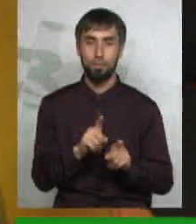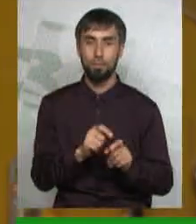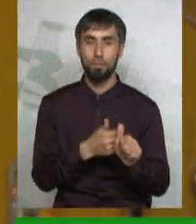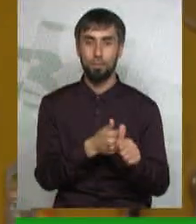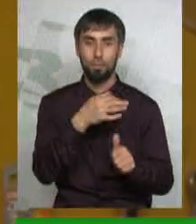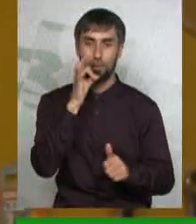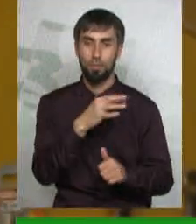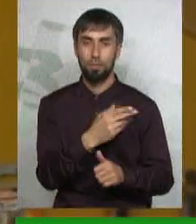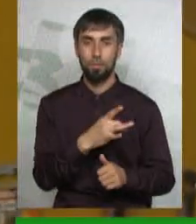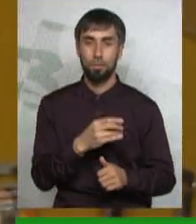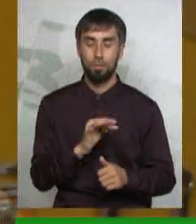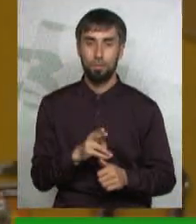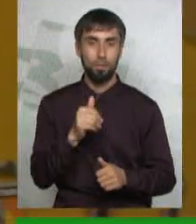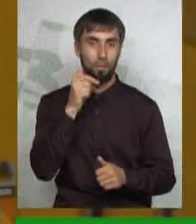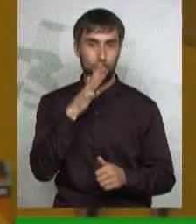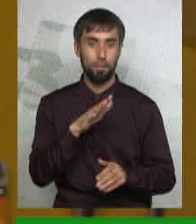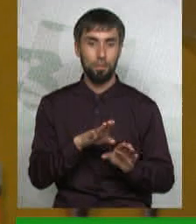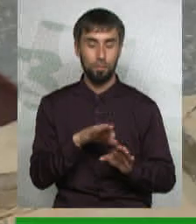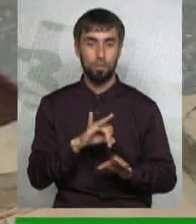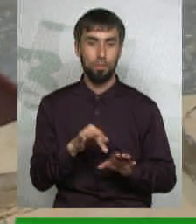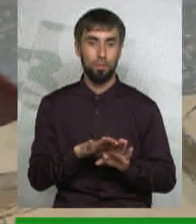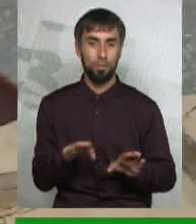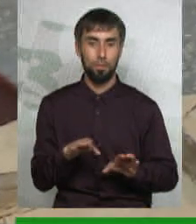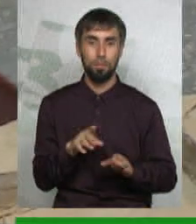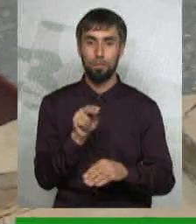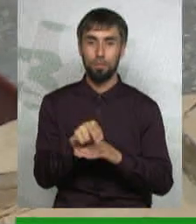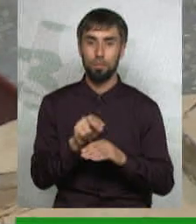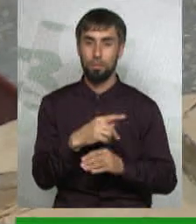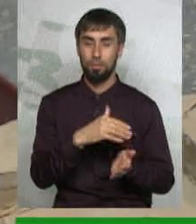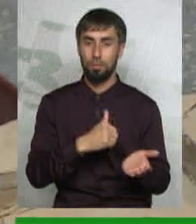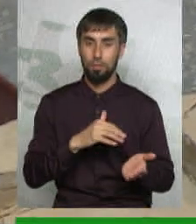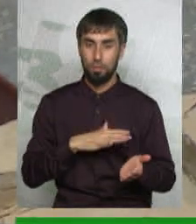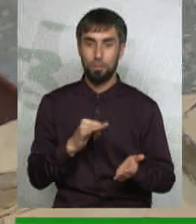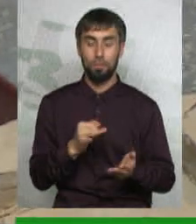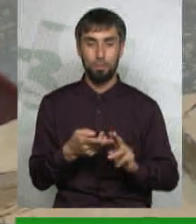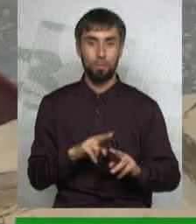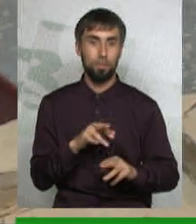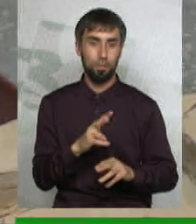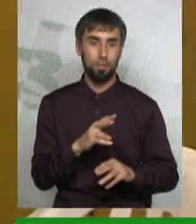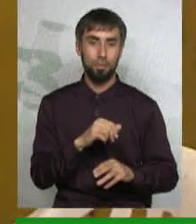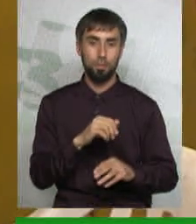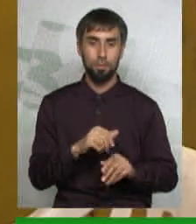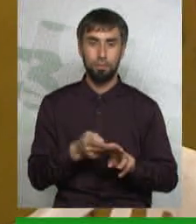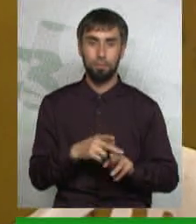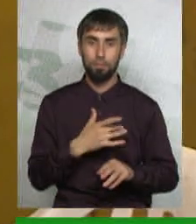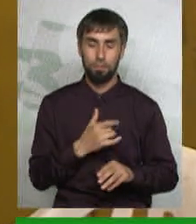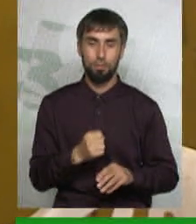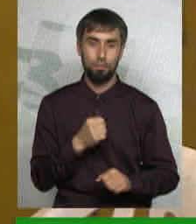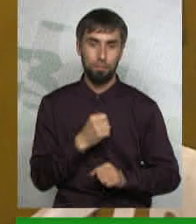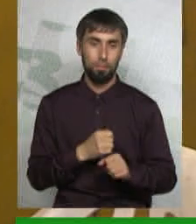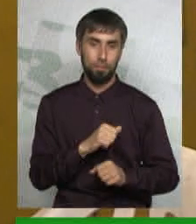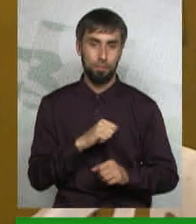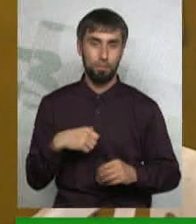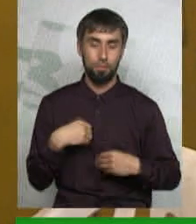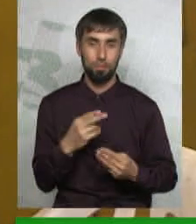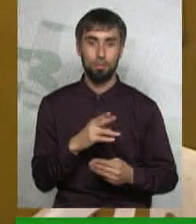уже опытных резчиков, которые то и дело отказывались его обучать. И, наверное, поэтому он с особым рвением теперь сам